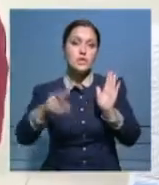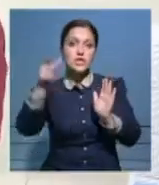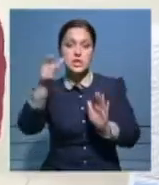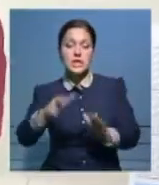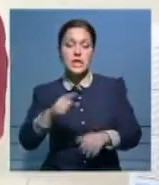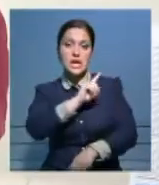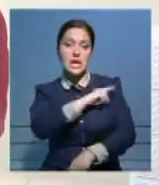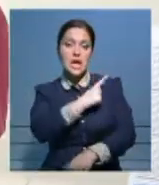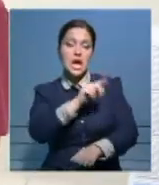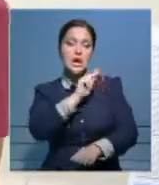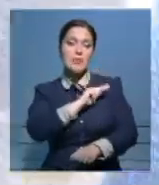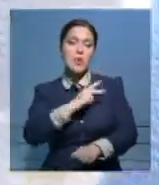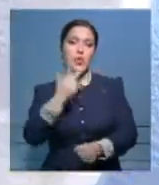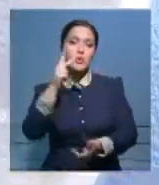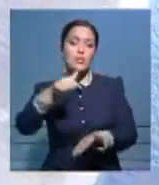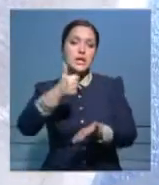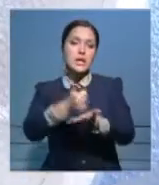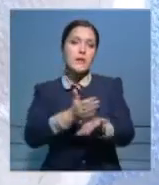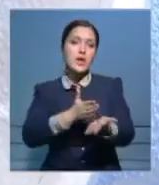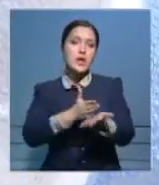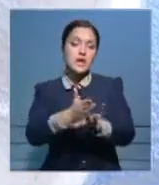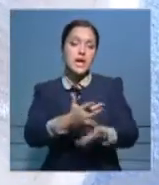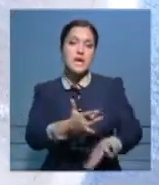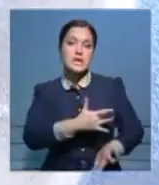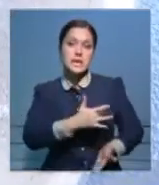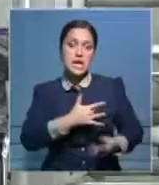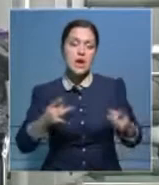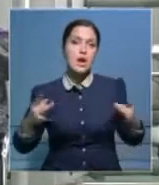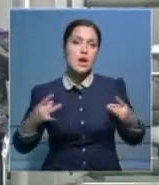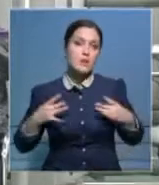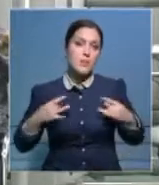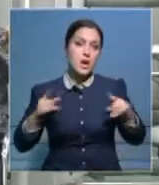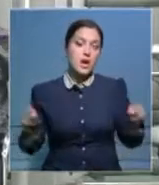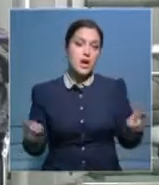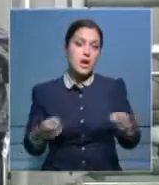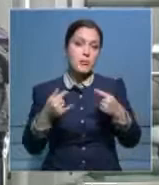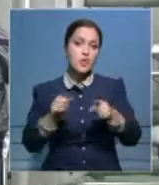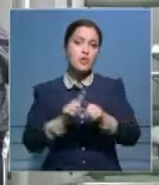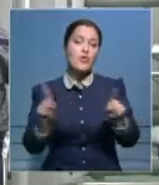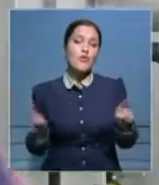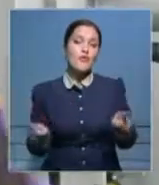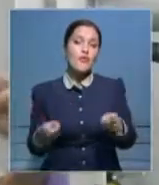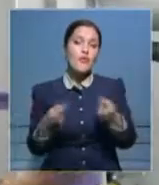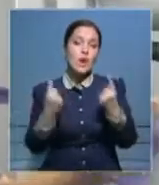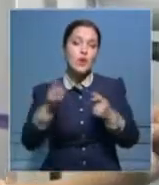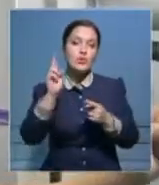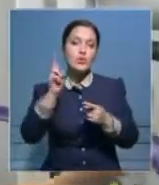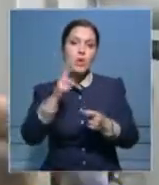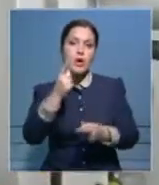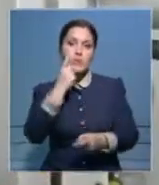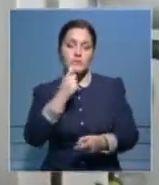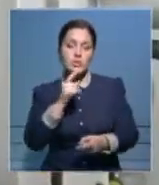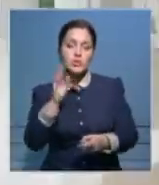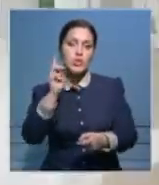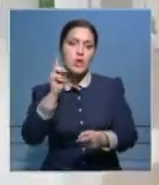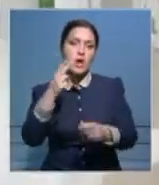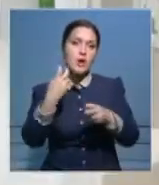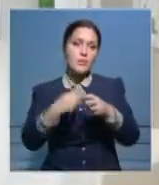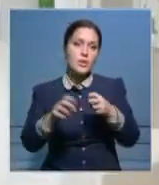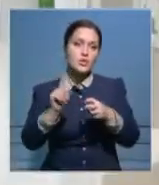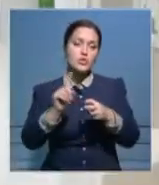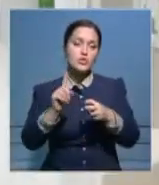Клиника работает по 3 основным направлениям. Это кардио- и нейрореабилитация, а также восстановление пациентов после травм и операций.